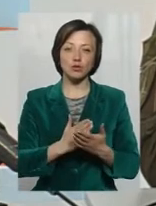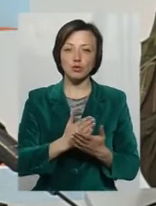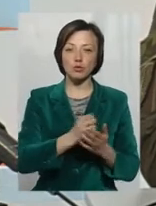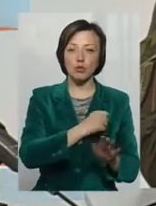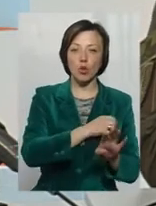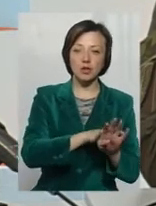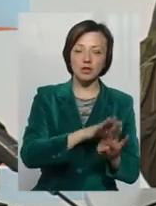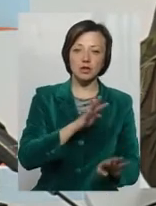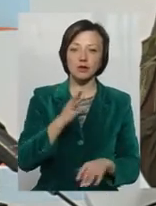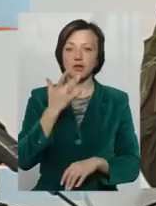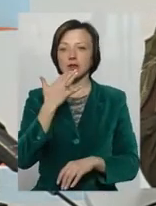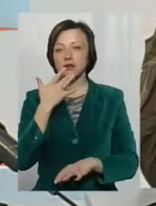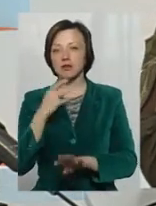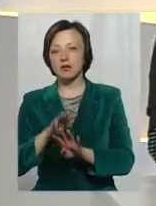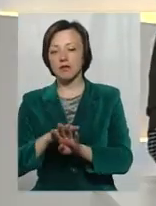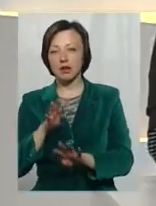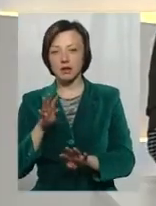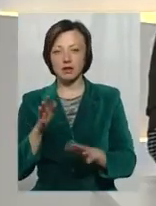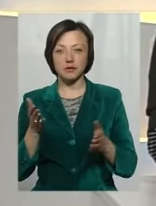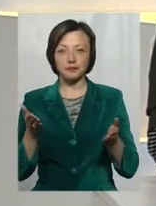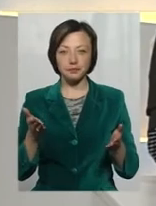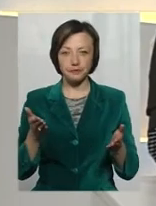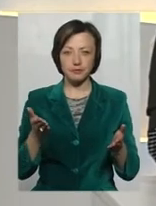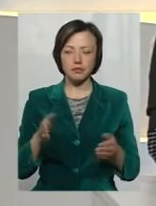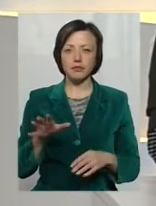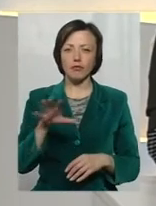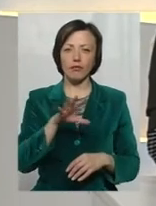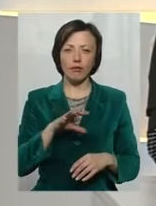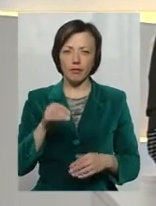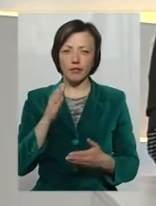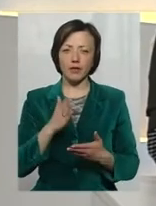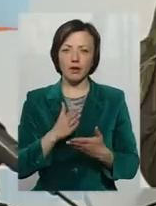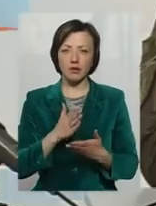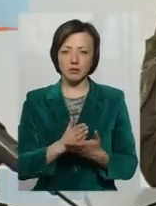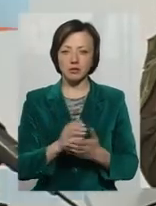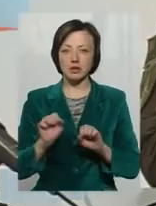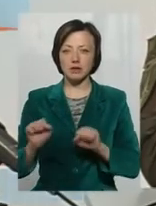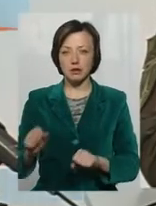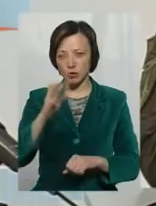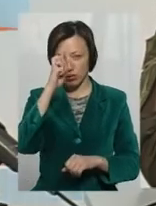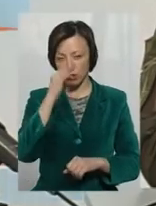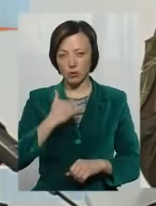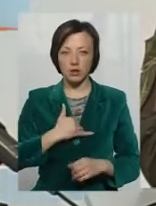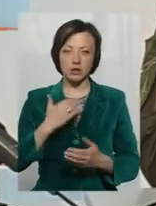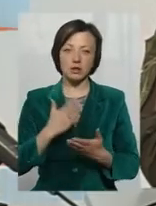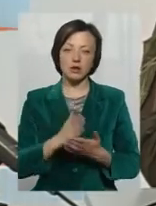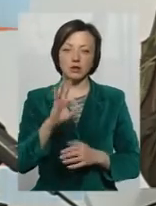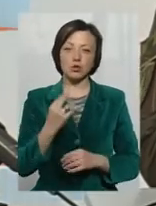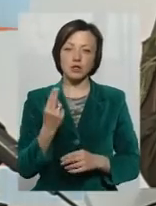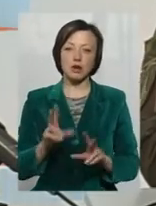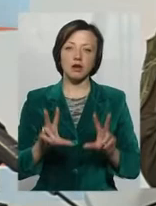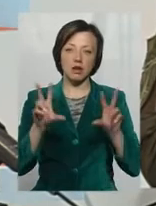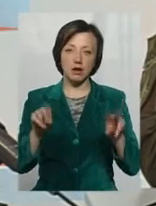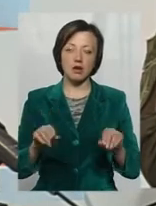сил України, чи Національної гвардії України і так далі. Ми всі перебуваємо під захистом держави, в нас є соціальні гарантії